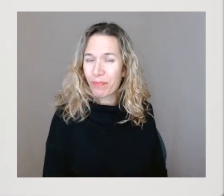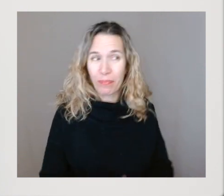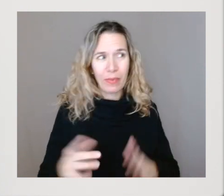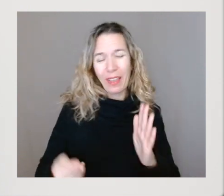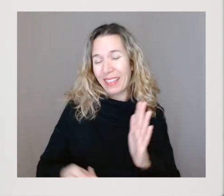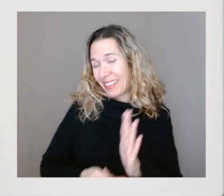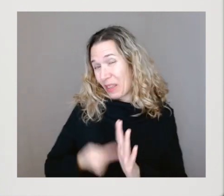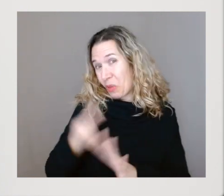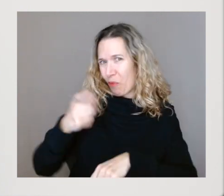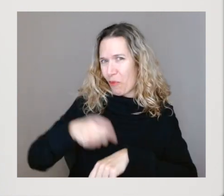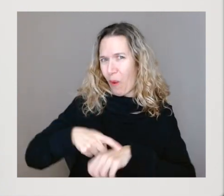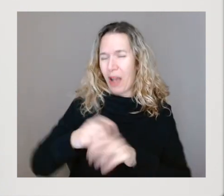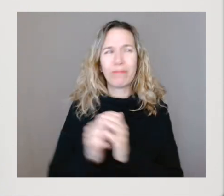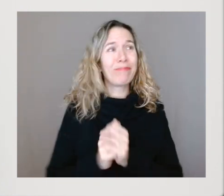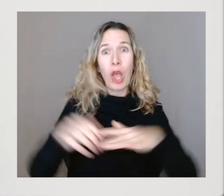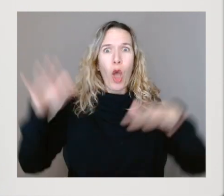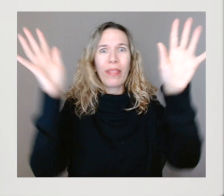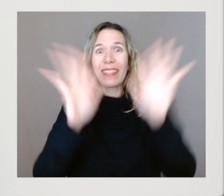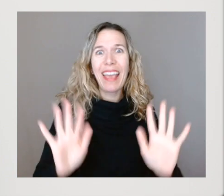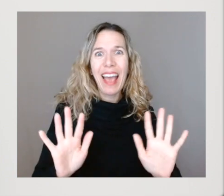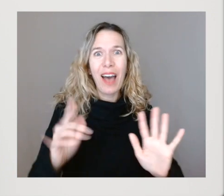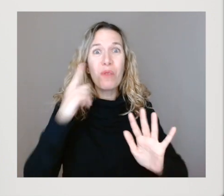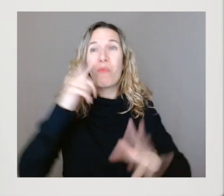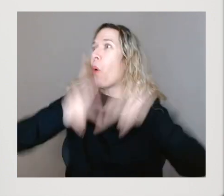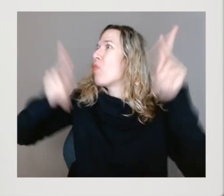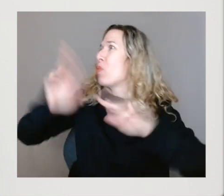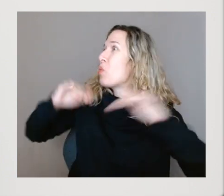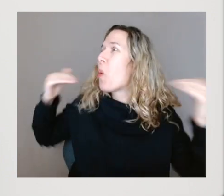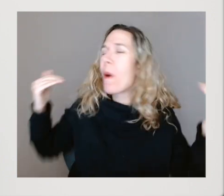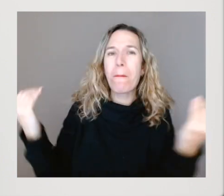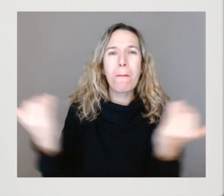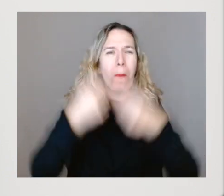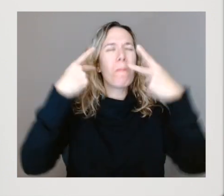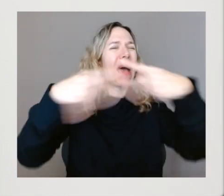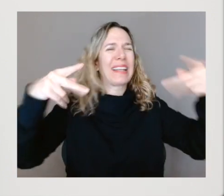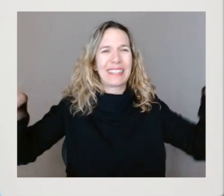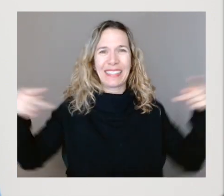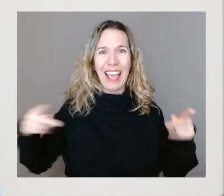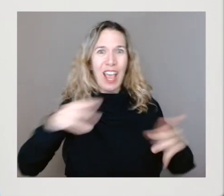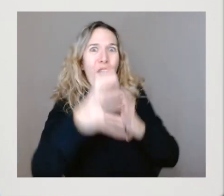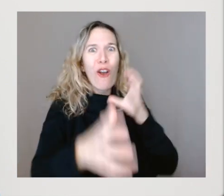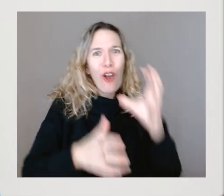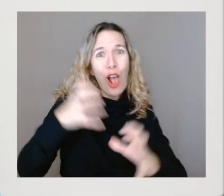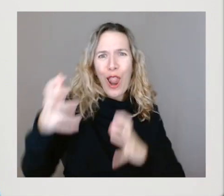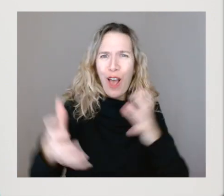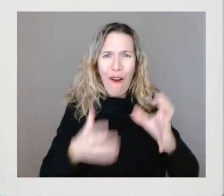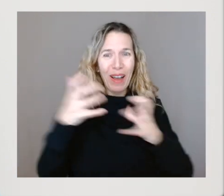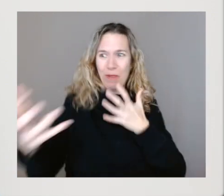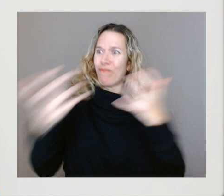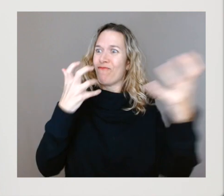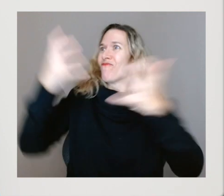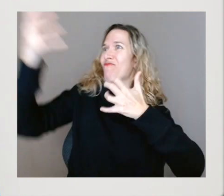Il était une fois un théâtre pour tout le monde et à tout le monde, coloré et